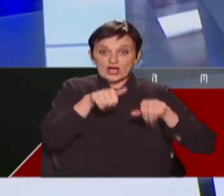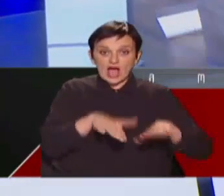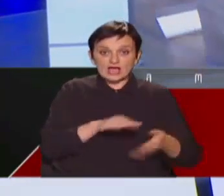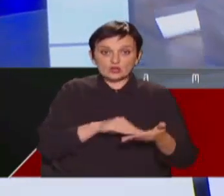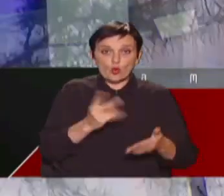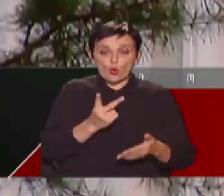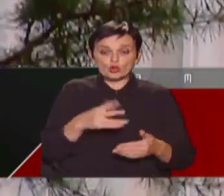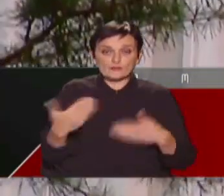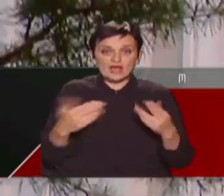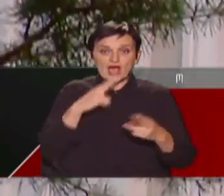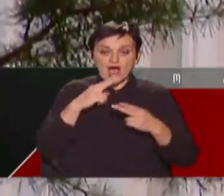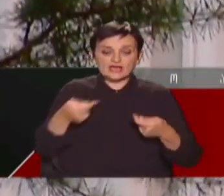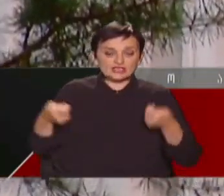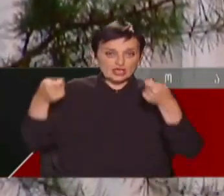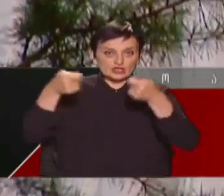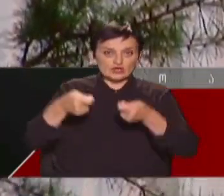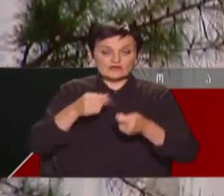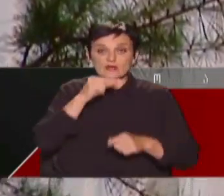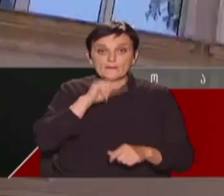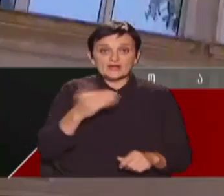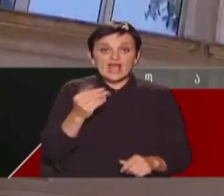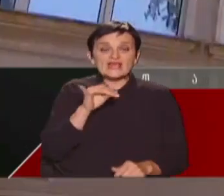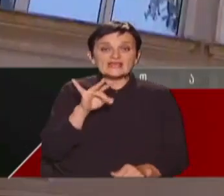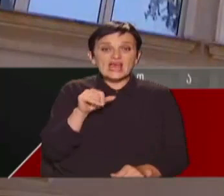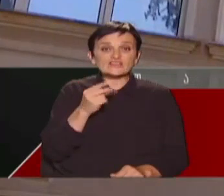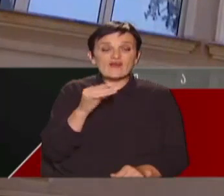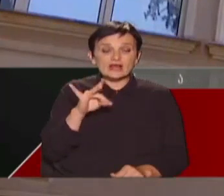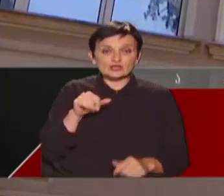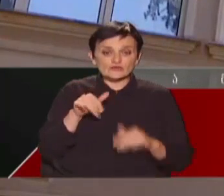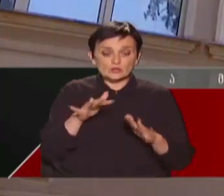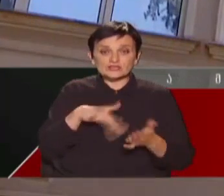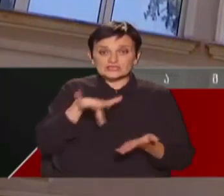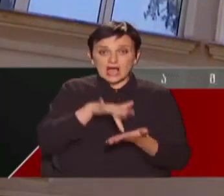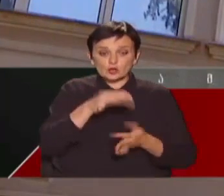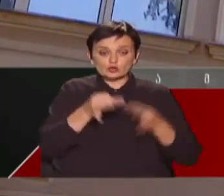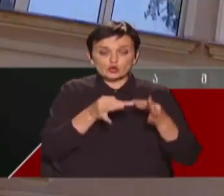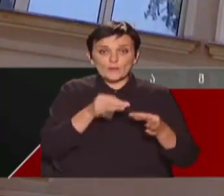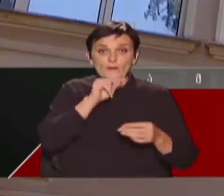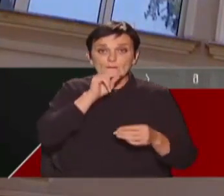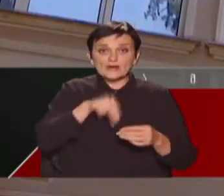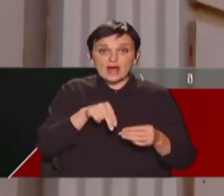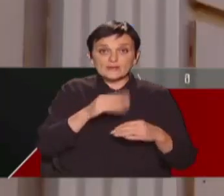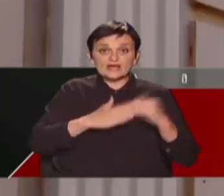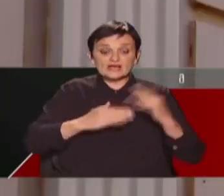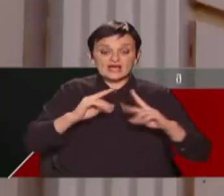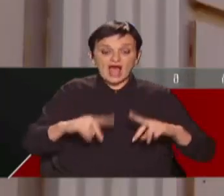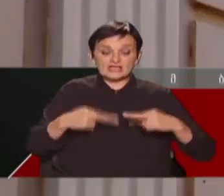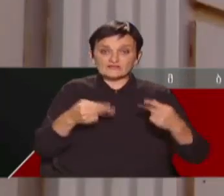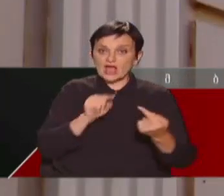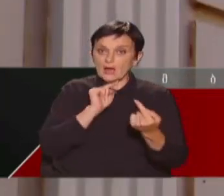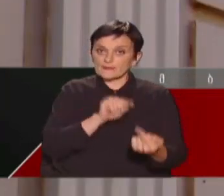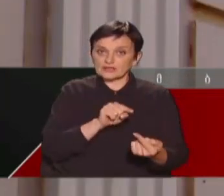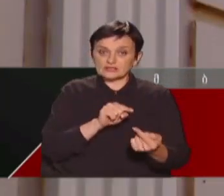გადაწყვეტილებებს ორივე მხარე ასაჩივრებს. ბრალდების მხარე ილია თვალიაშვილის საქმეზე საქალაქო სასამართლოს მიერ ბრალის გადაკვალიფიცირებას